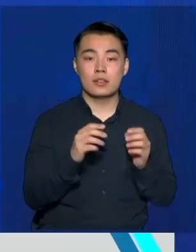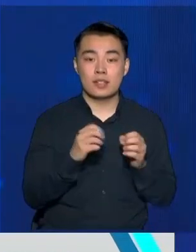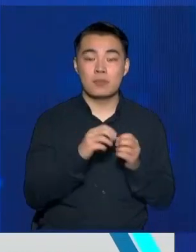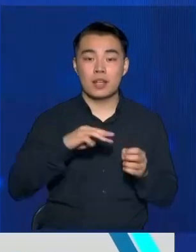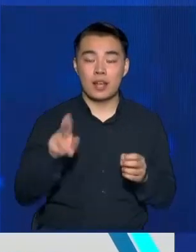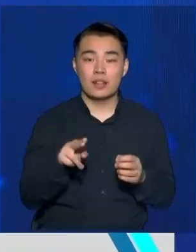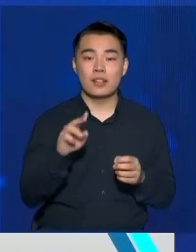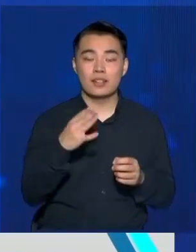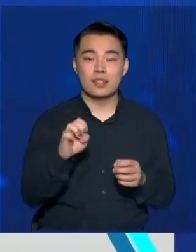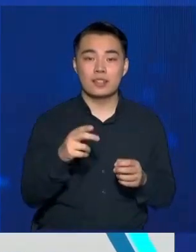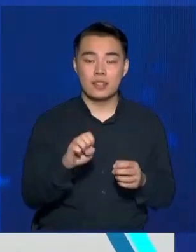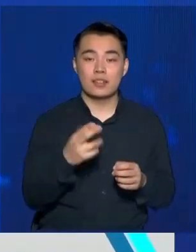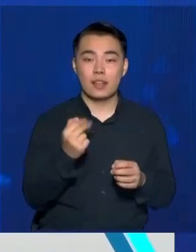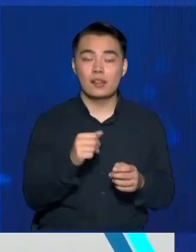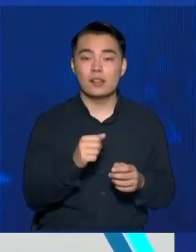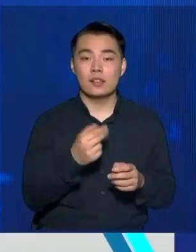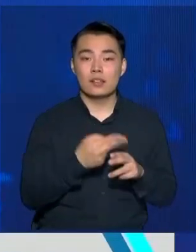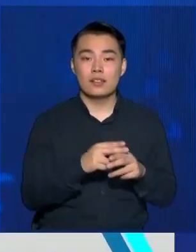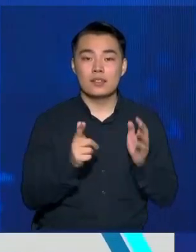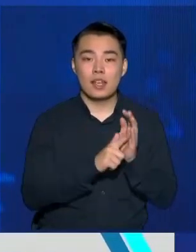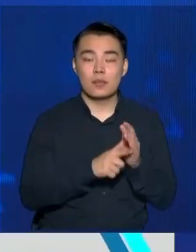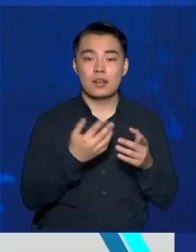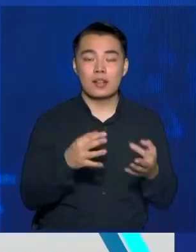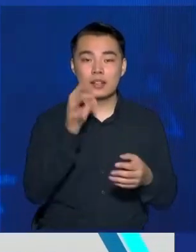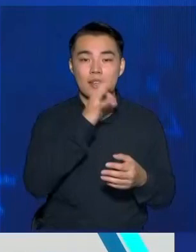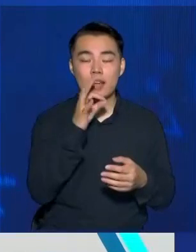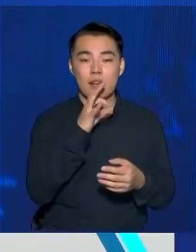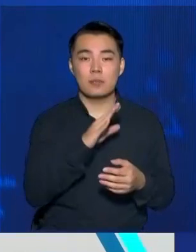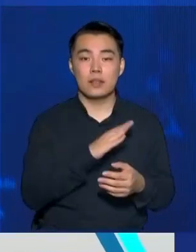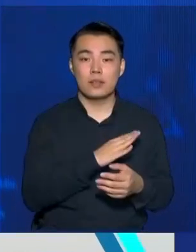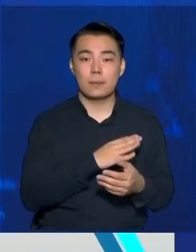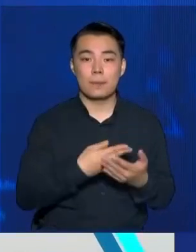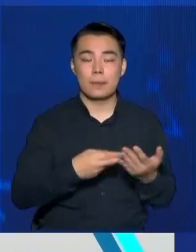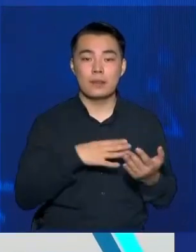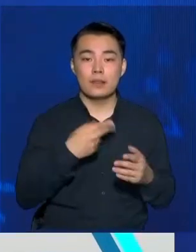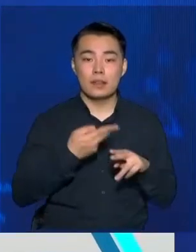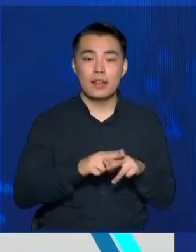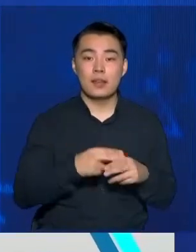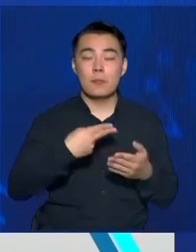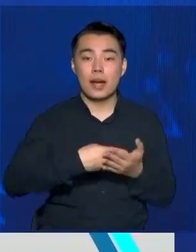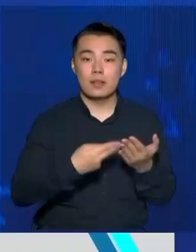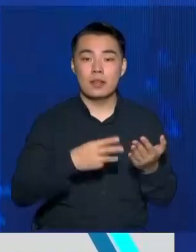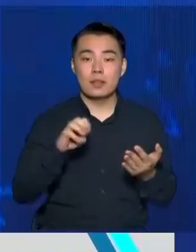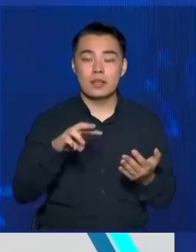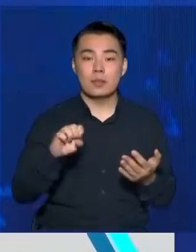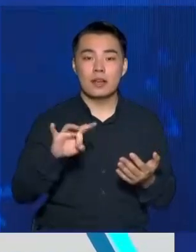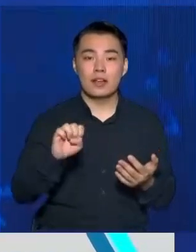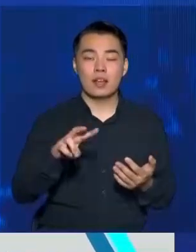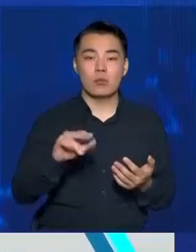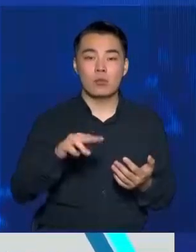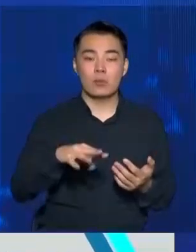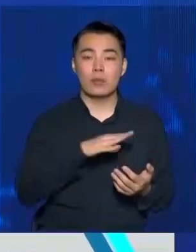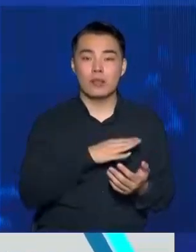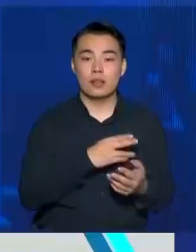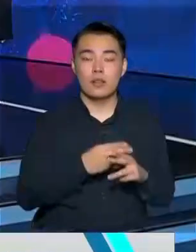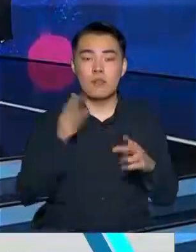10 миллиардов тенге на 7 лекарственных средств. И вот этот вот шаг подписания меморандума по локализации, он